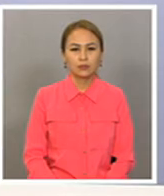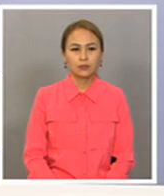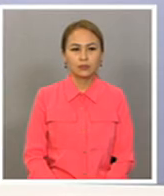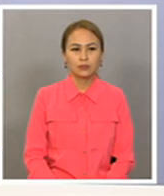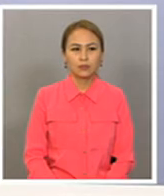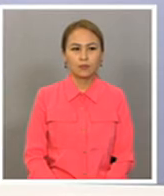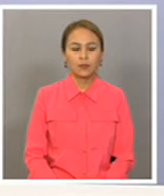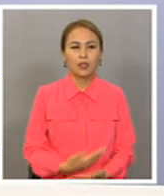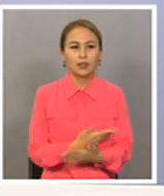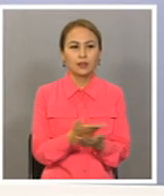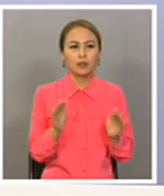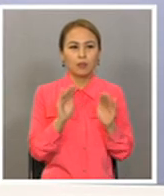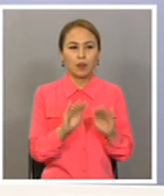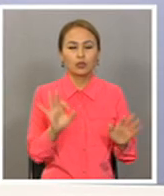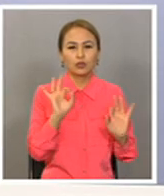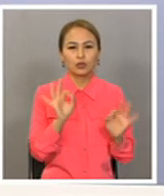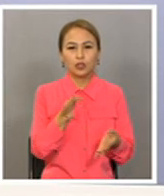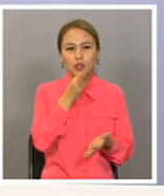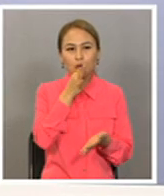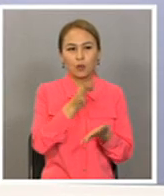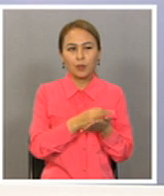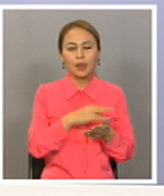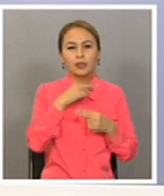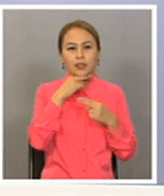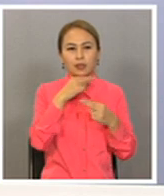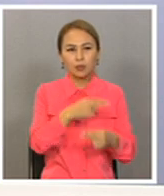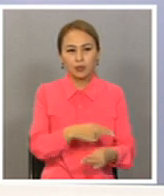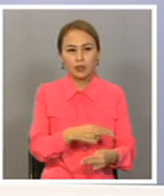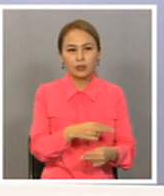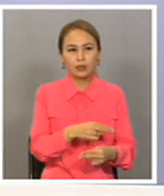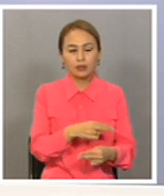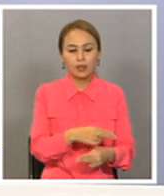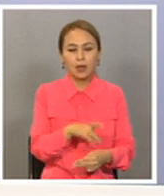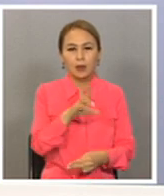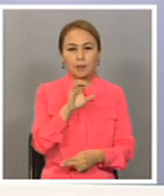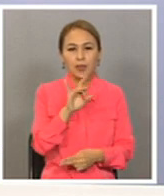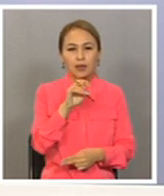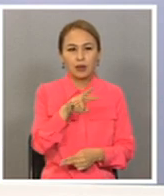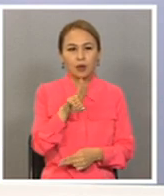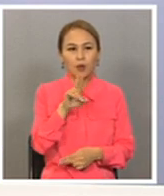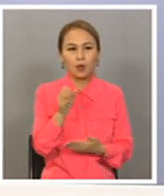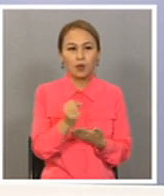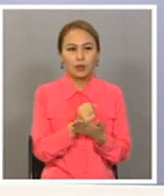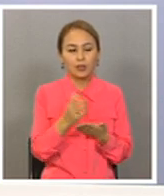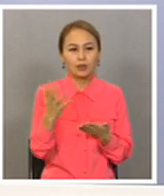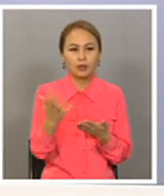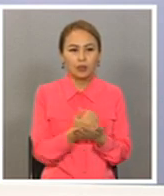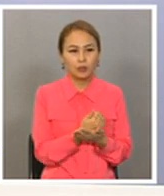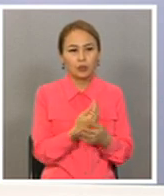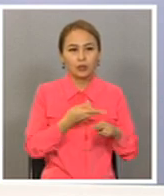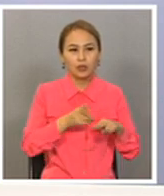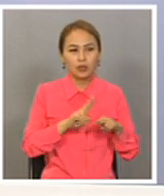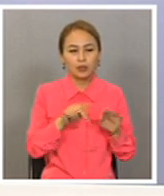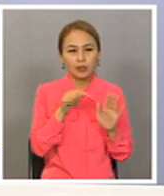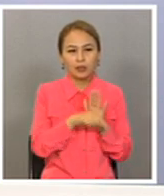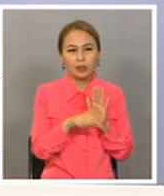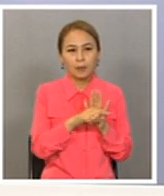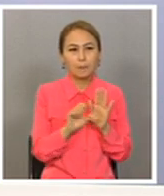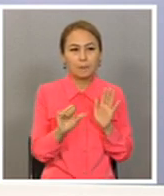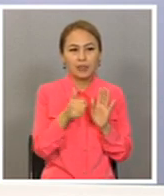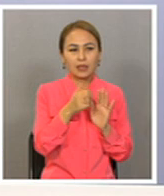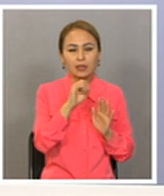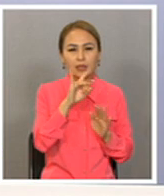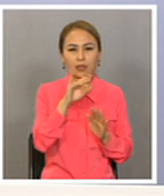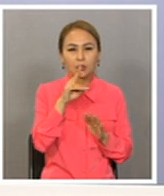Енді балалар, дұрыс жауапқа назар аударайық. Берел қорымынан табылған жәдігерлер, біріншісі ер